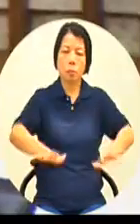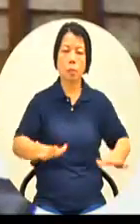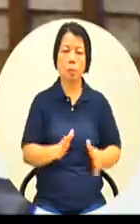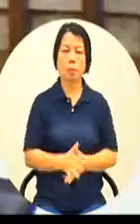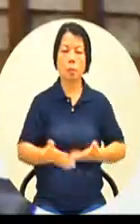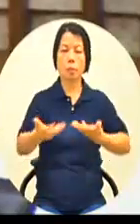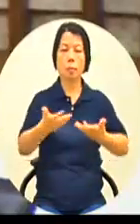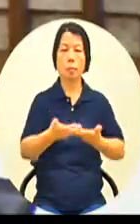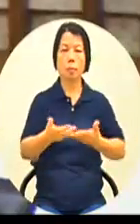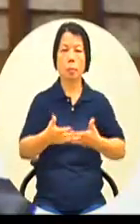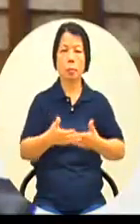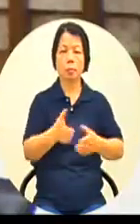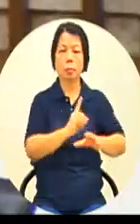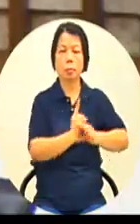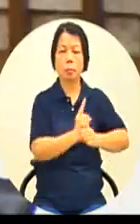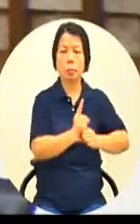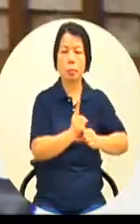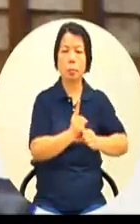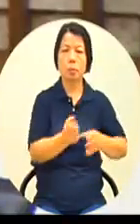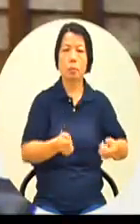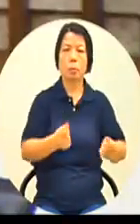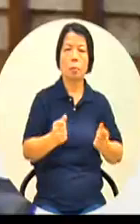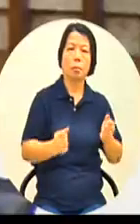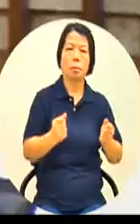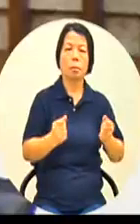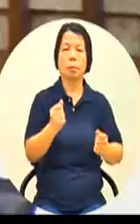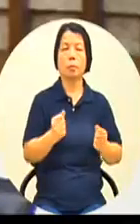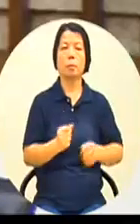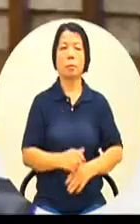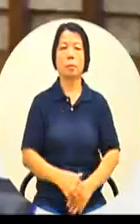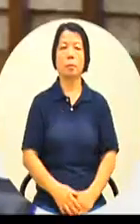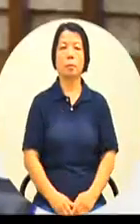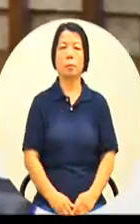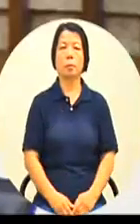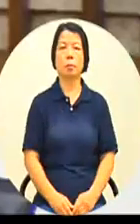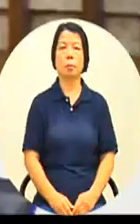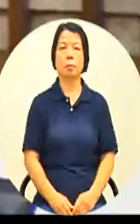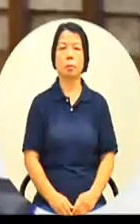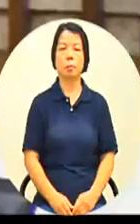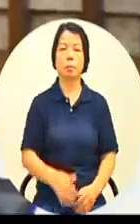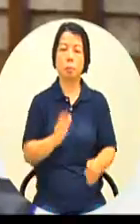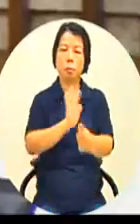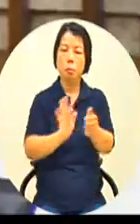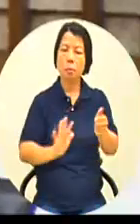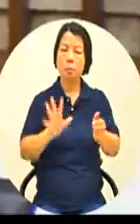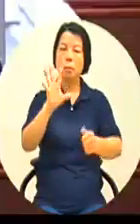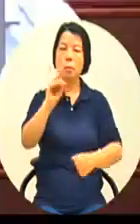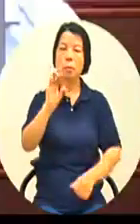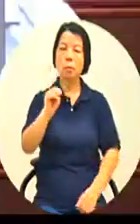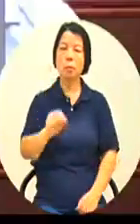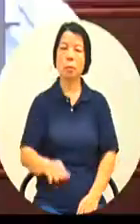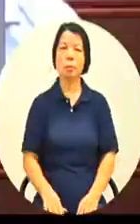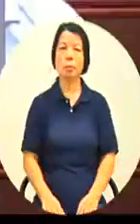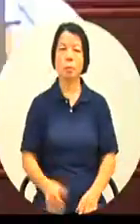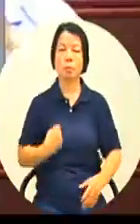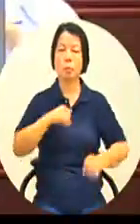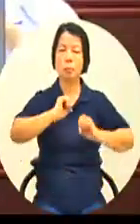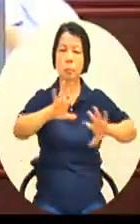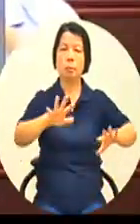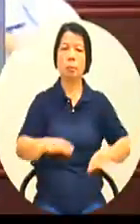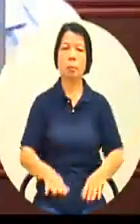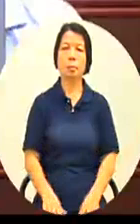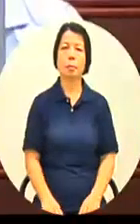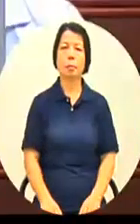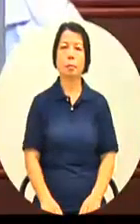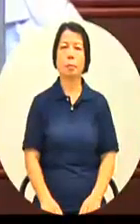者，我伫讲的就是讲现实咧塞计程车的业者有影响无？ 家己员报告啦吼，咱即